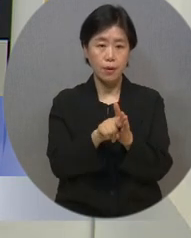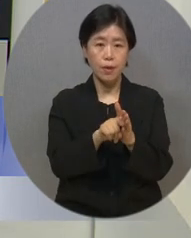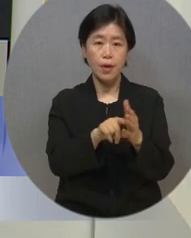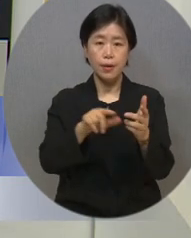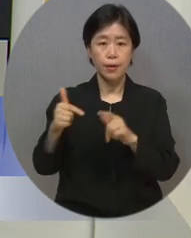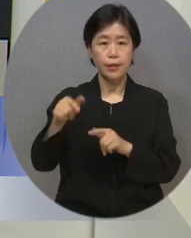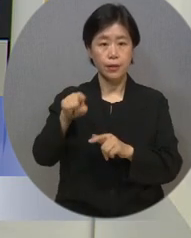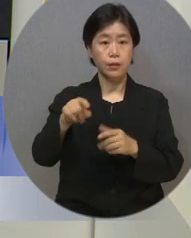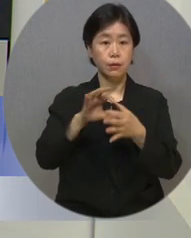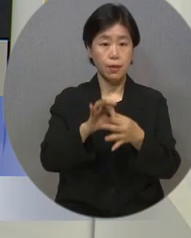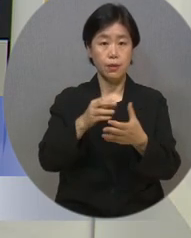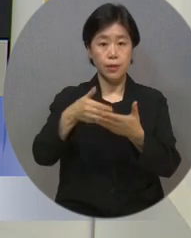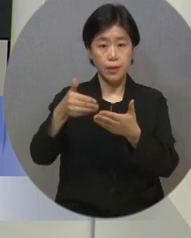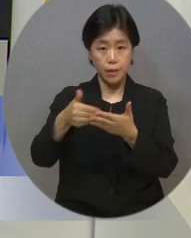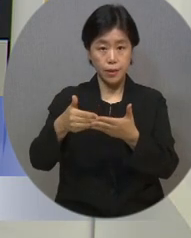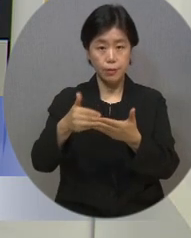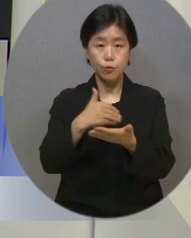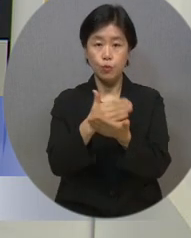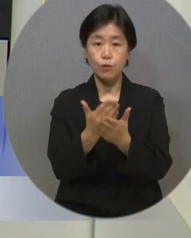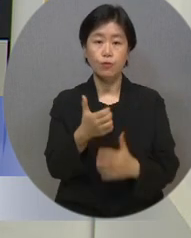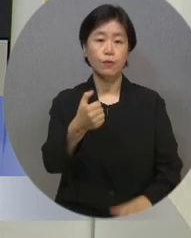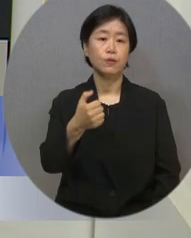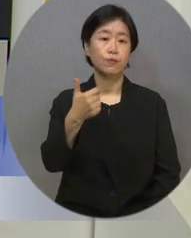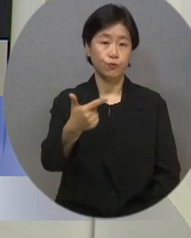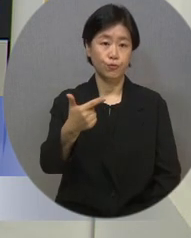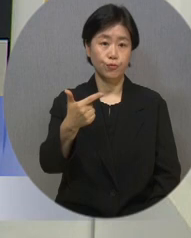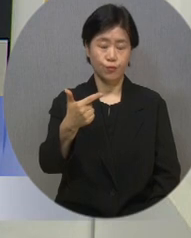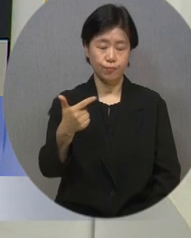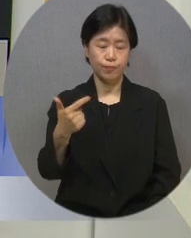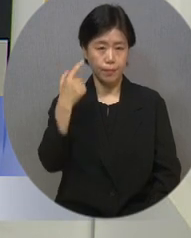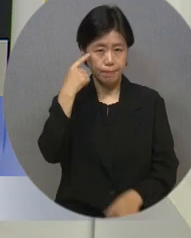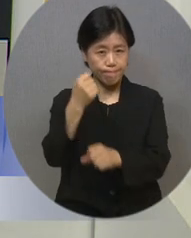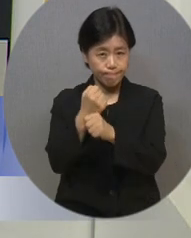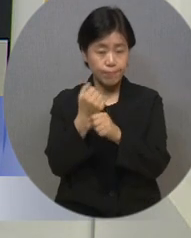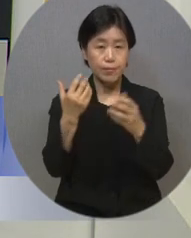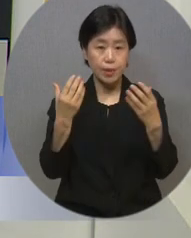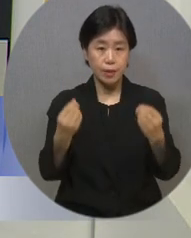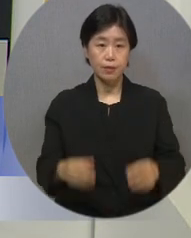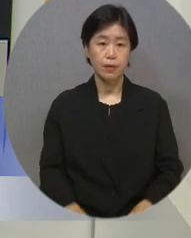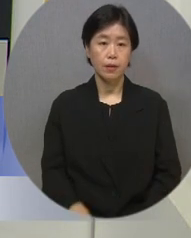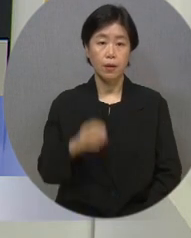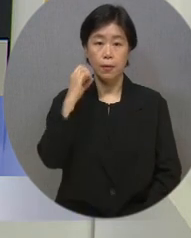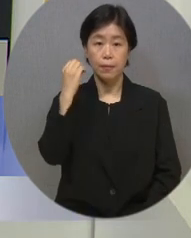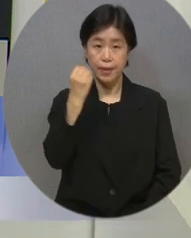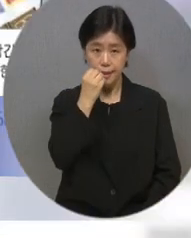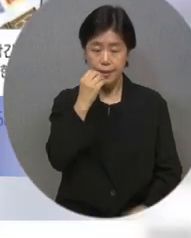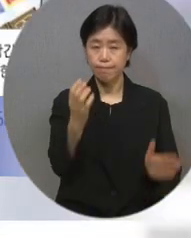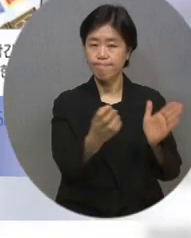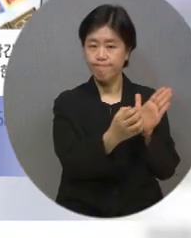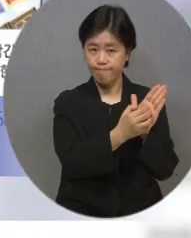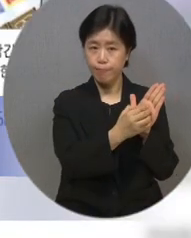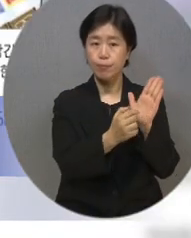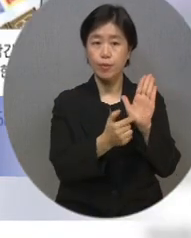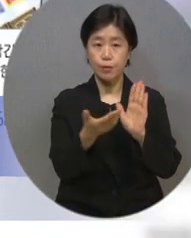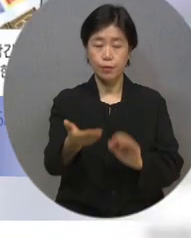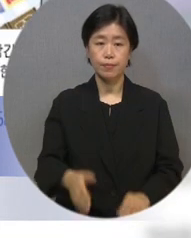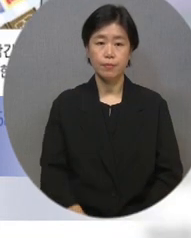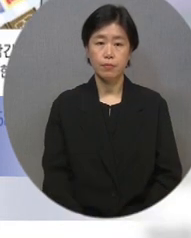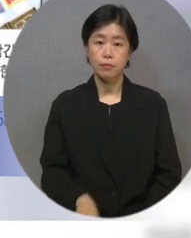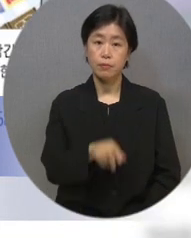장애인식개선 일러스트 신 6종을 개발해 홈페이지에 공개했다는 소식입니다 해당